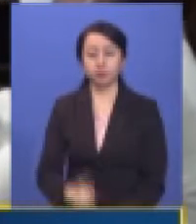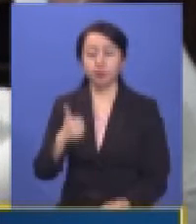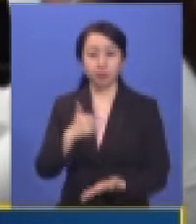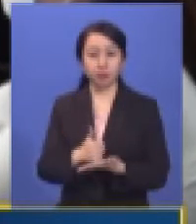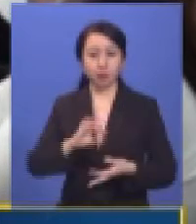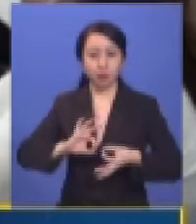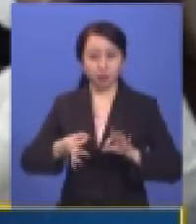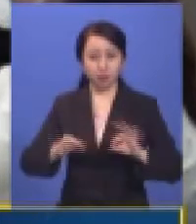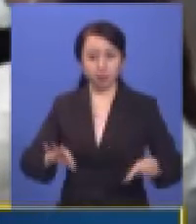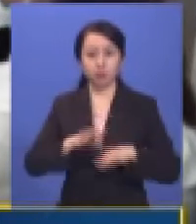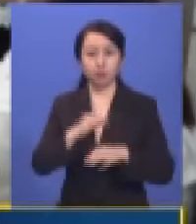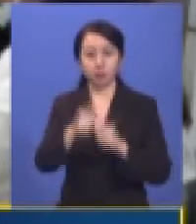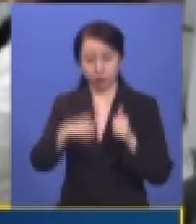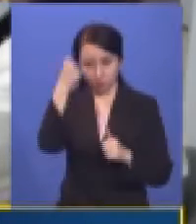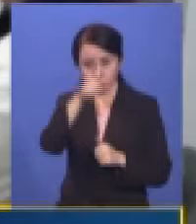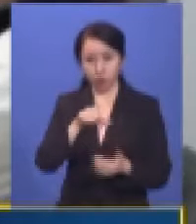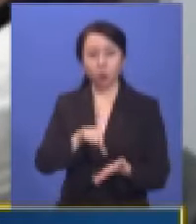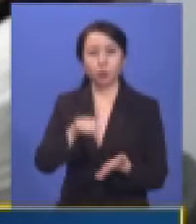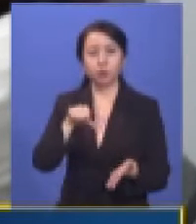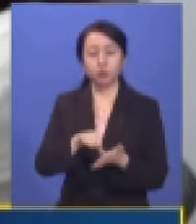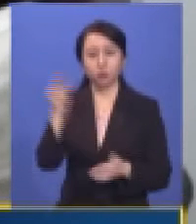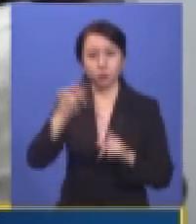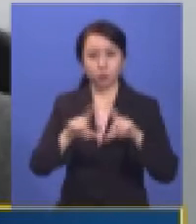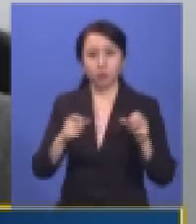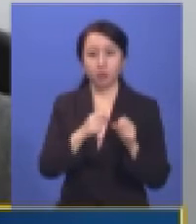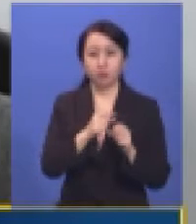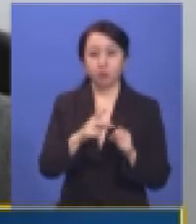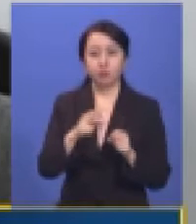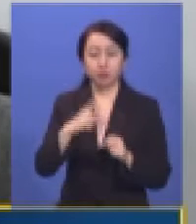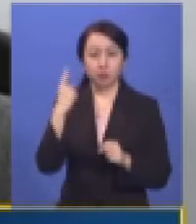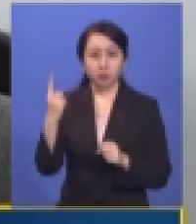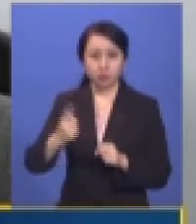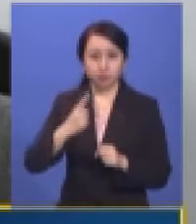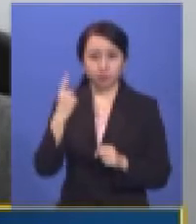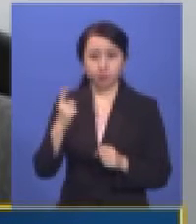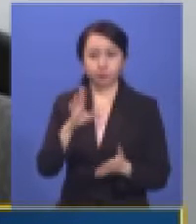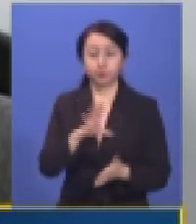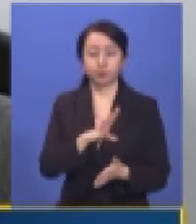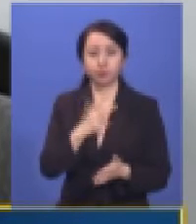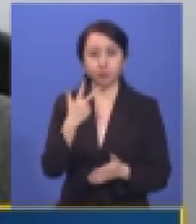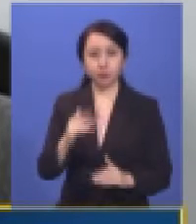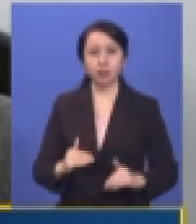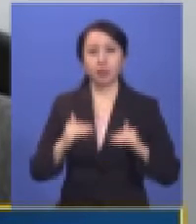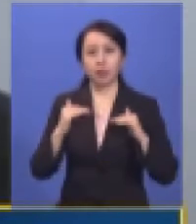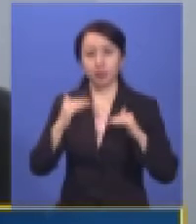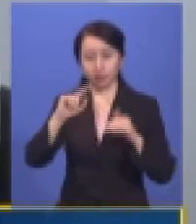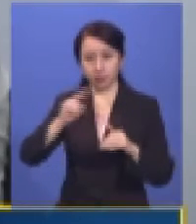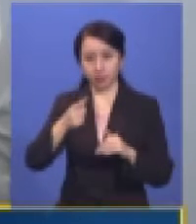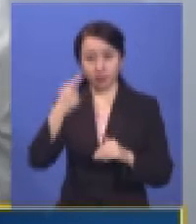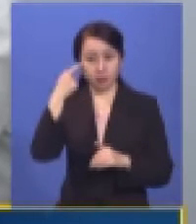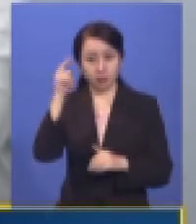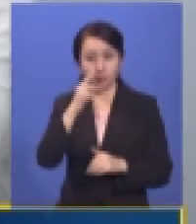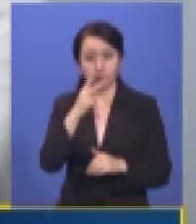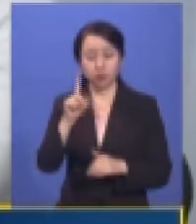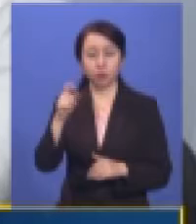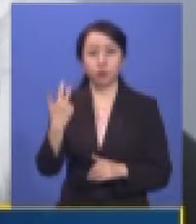Президентская олимпиада проводится ежегодно. В ней принимают участие школьники 11 и 12 классов. Состоит она из трех этапов. На первом свои знания